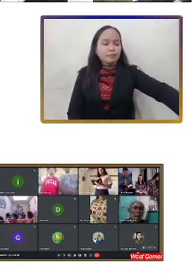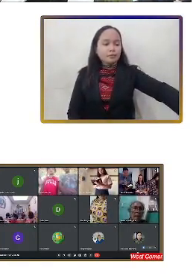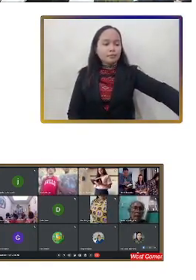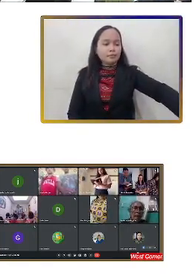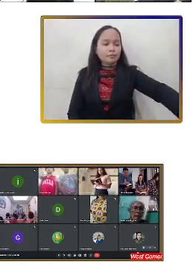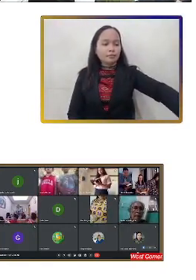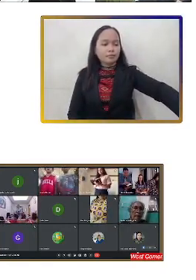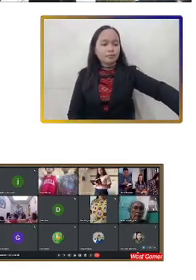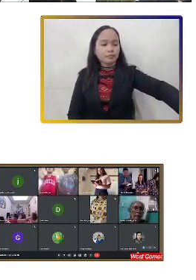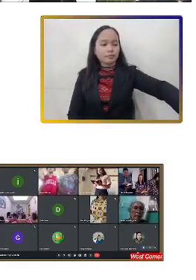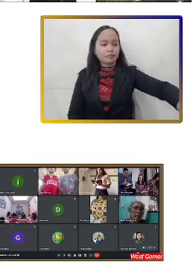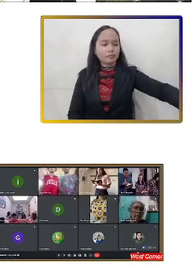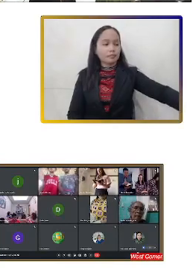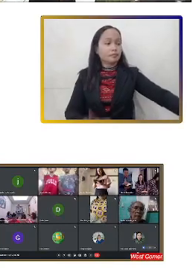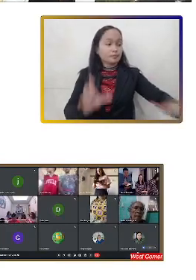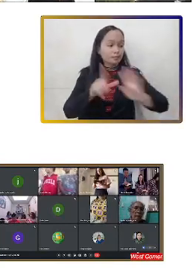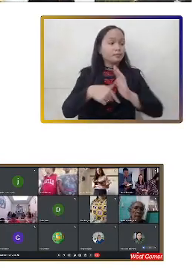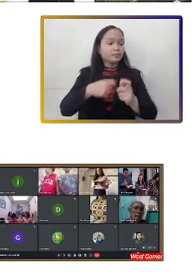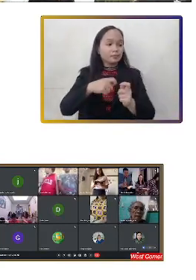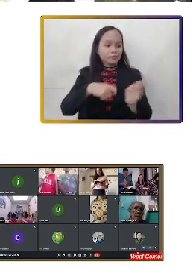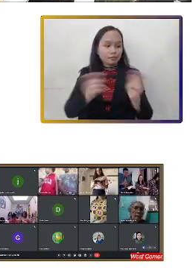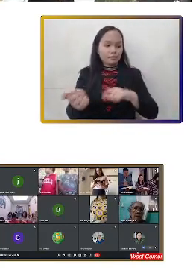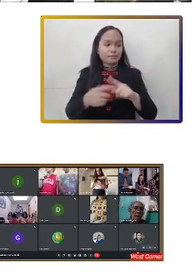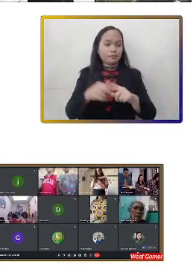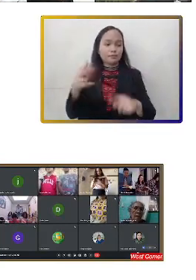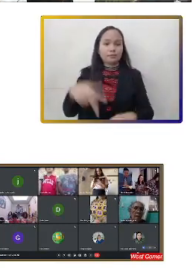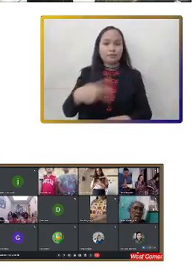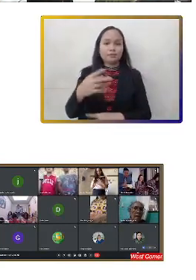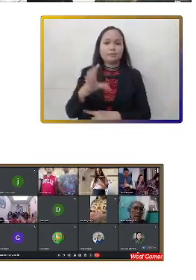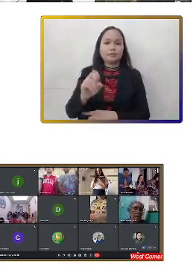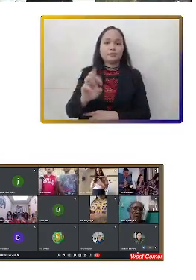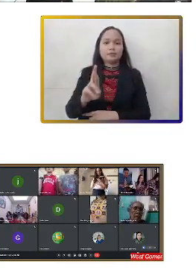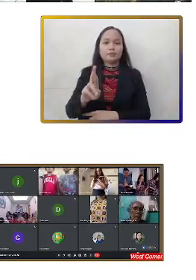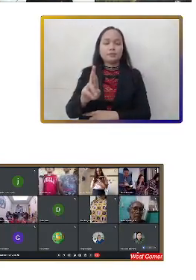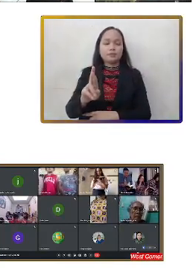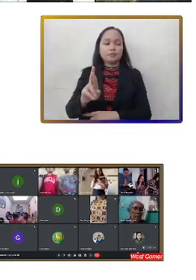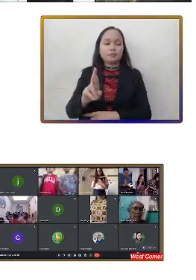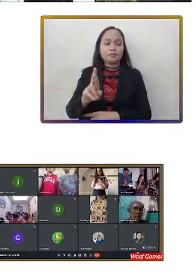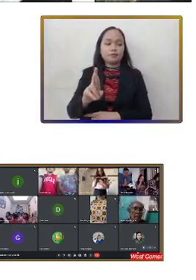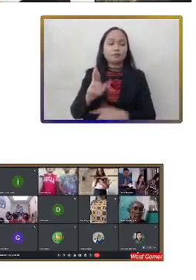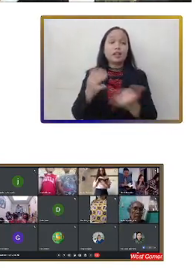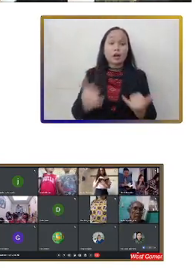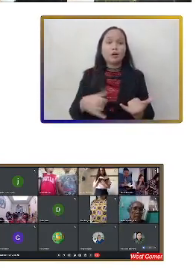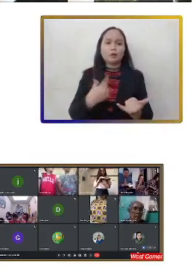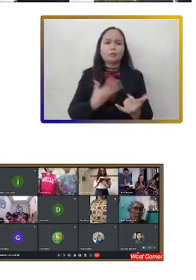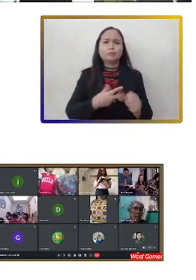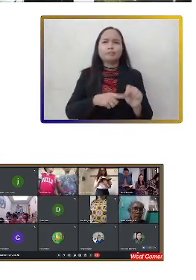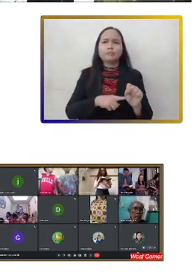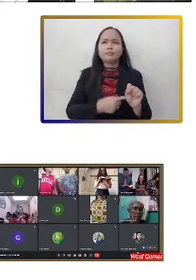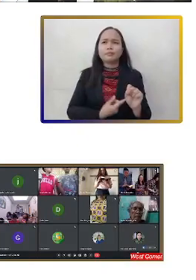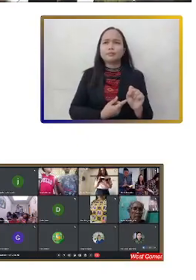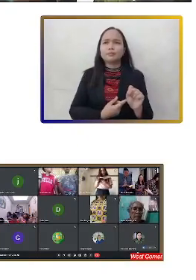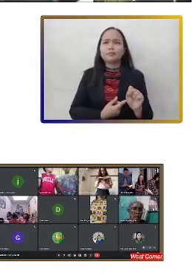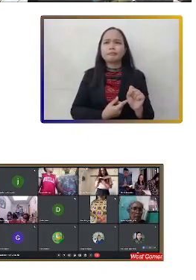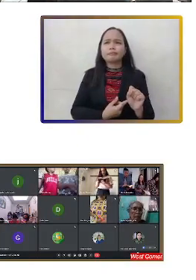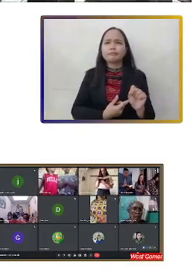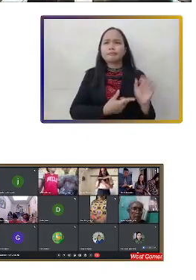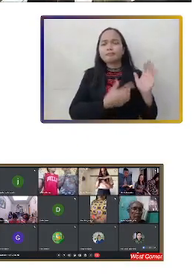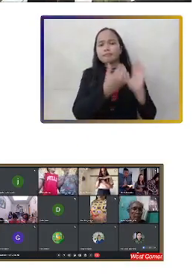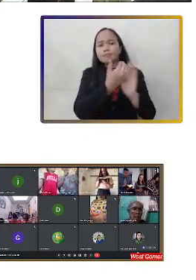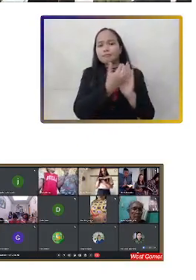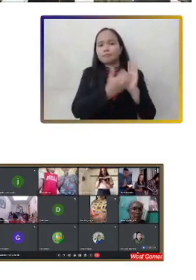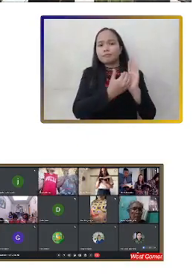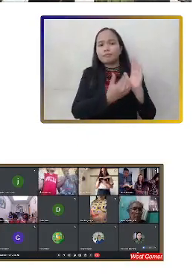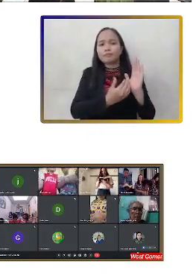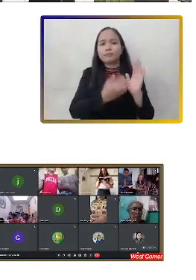2 Corinthians. Sabi ko po sa inyo kanina, mula po ngayon, mag-i-start po ako ng series of